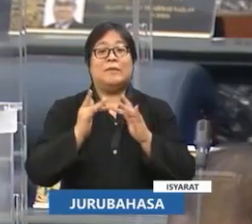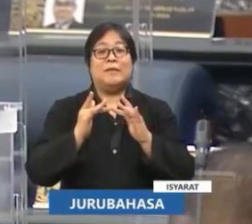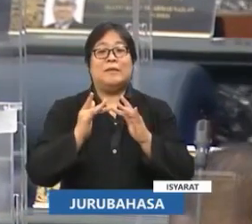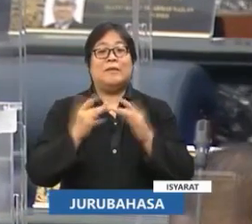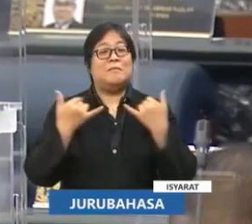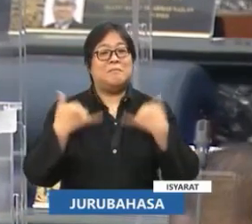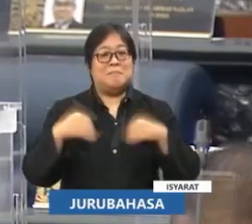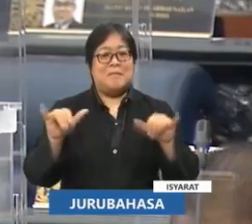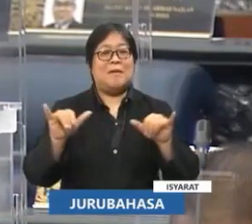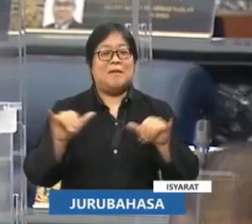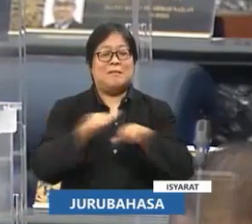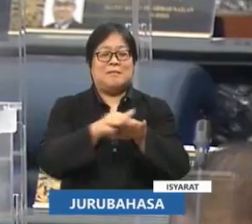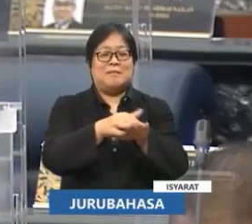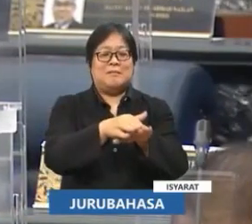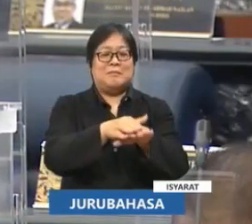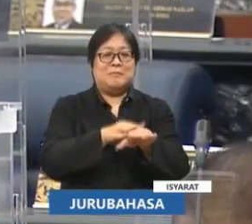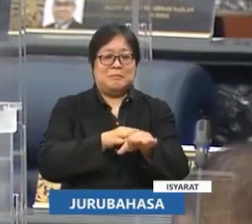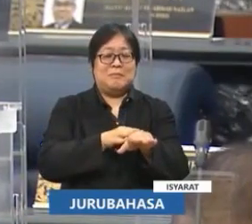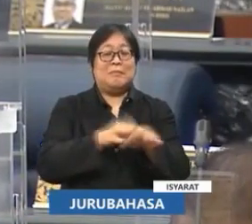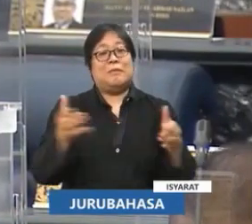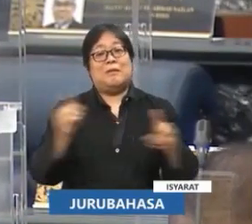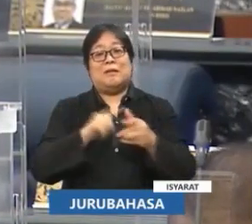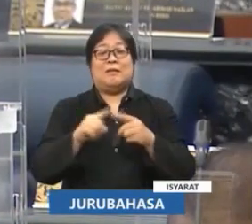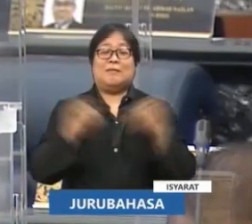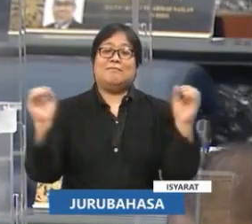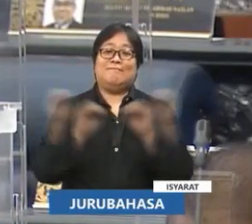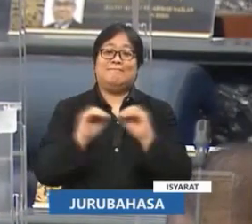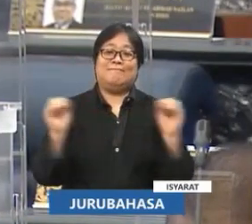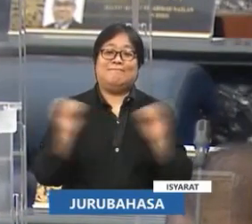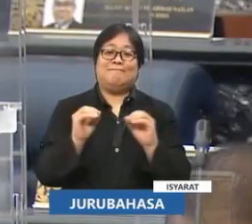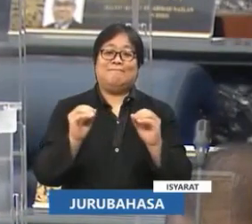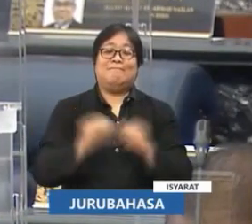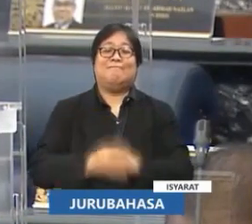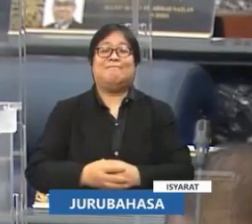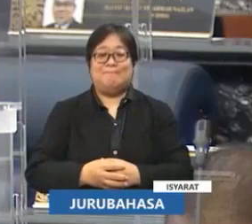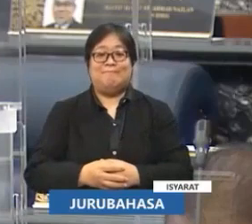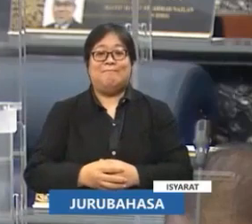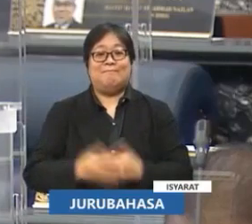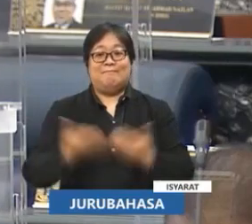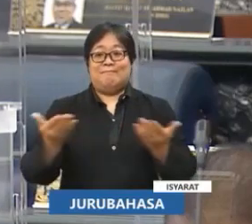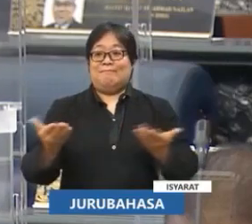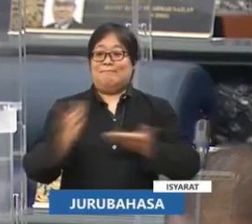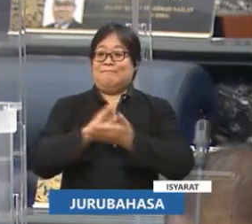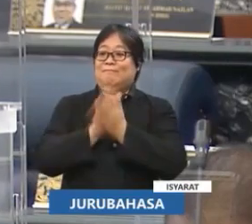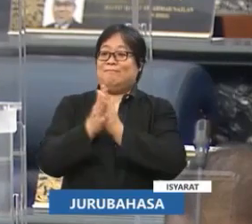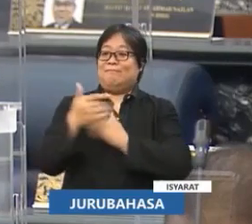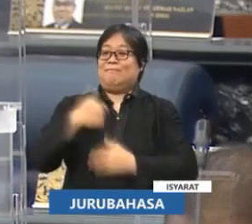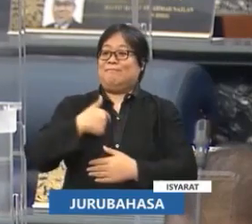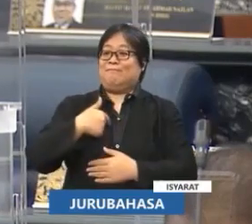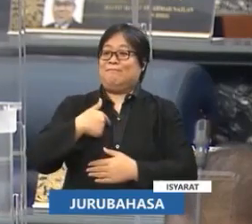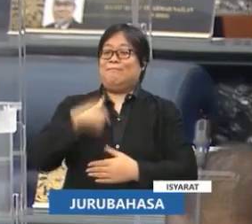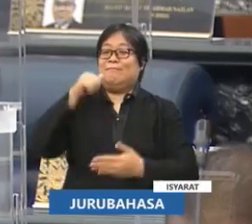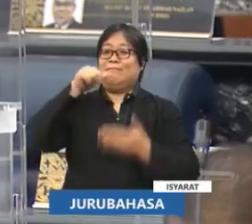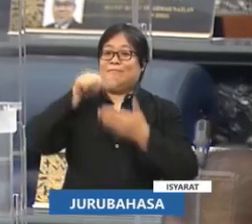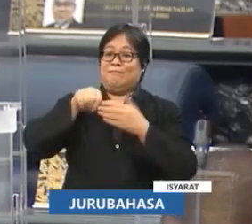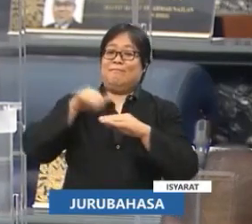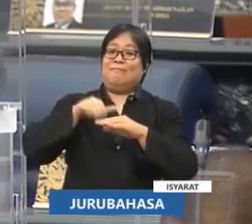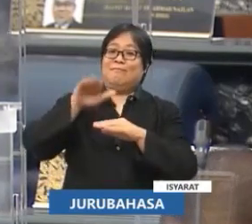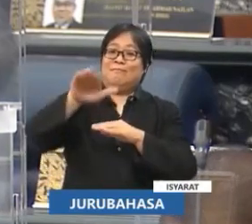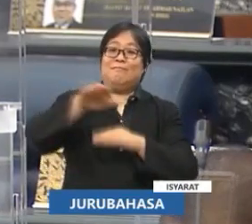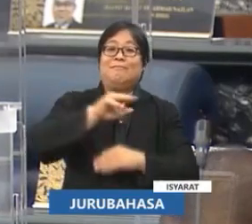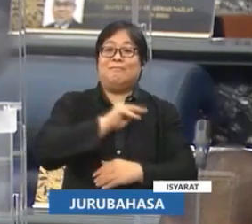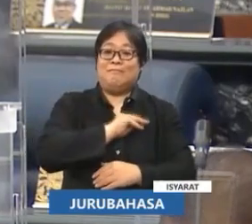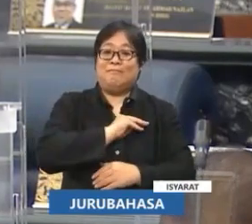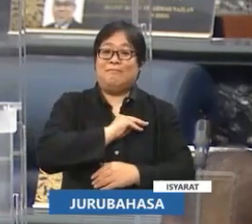masih perlahan ataupun tiada liputan sekali. Jadi saya telah menulis surat kepada